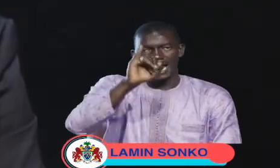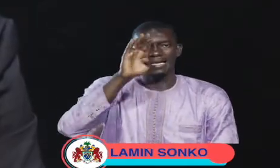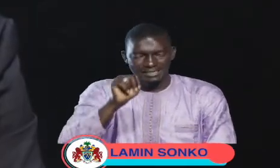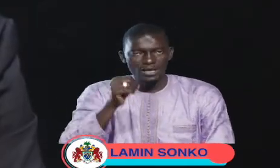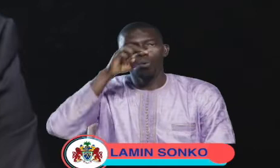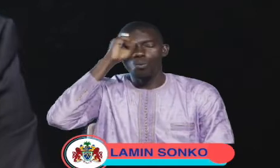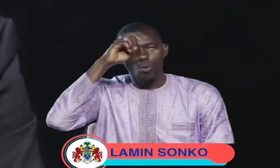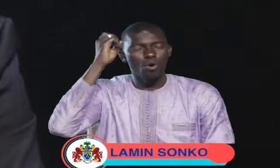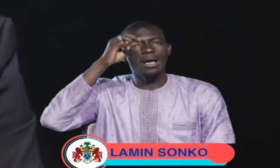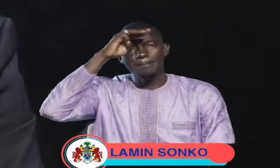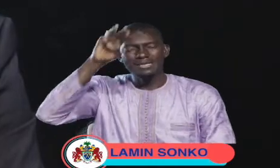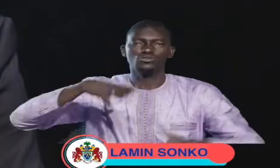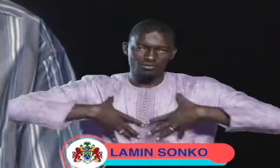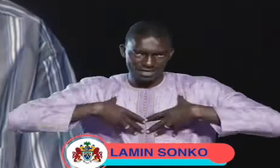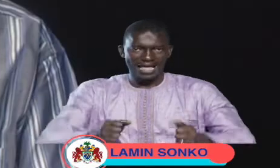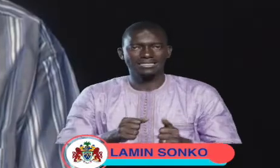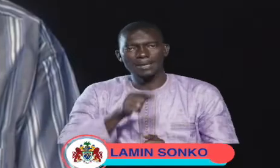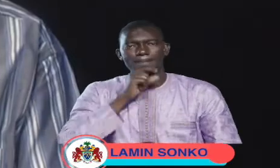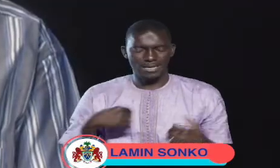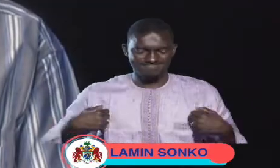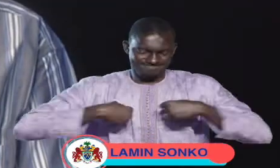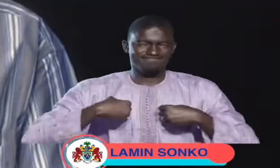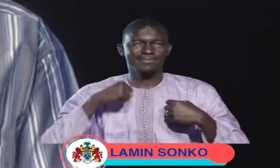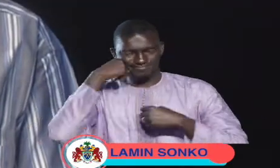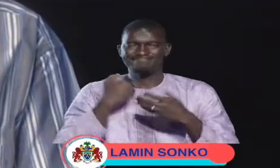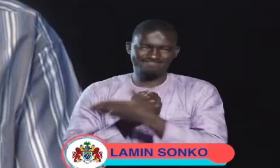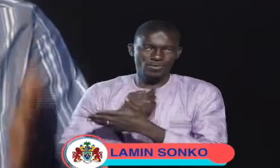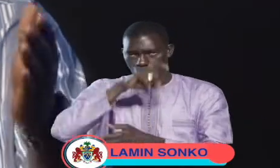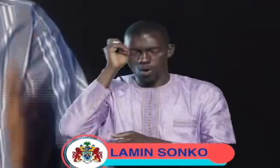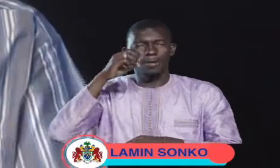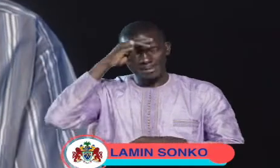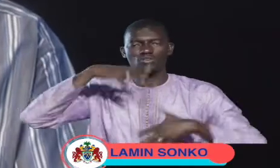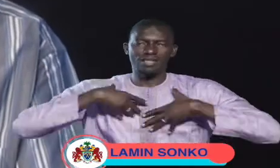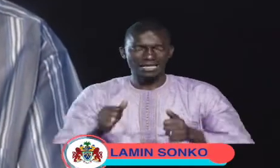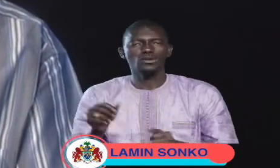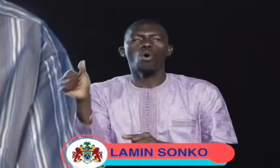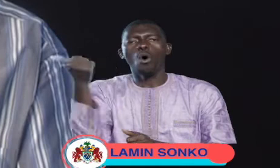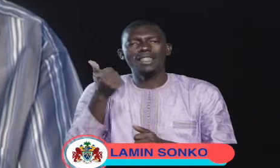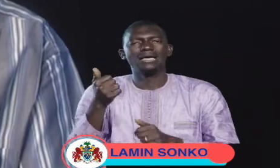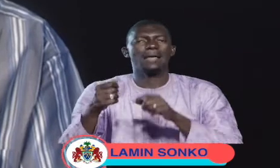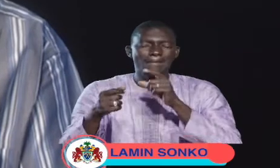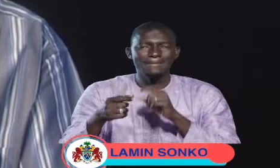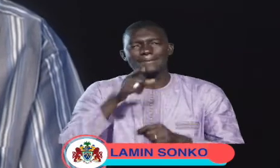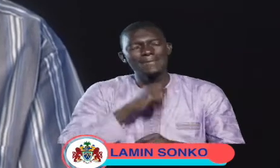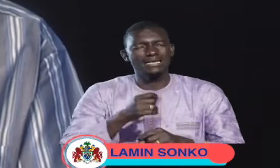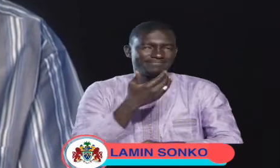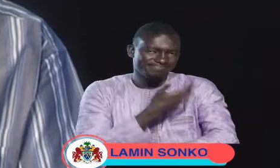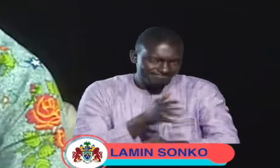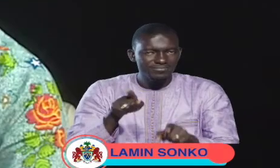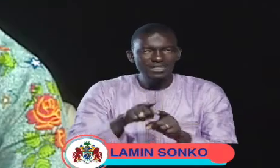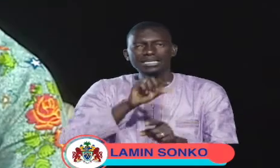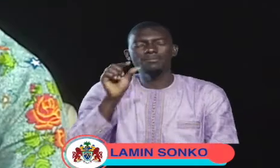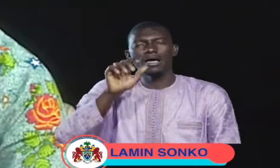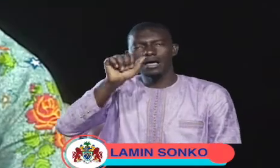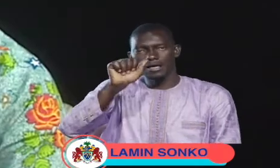jata kendia fanalla atebe do kola wolto min fanambe nyato ten mara karola ka fole Alfred